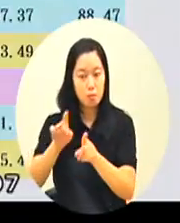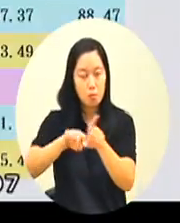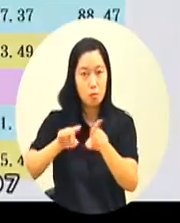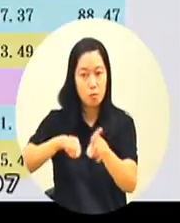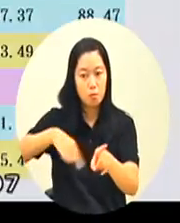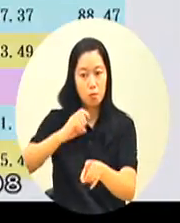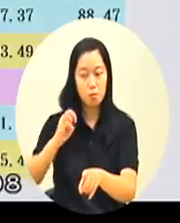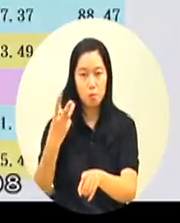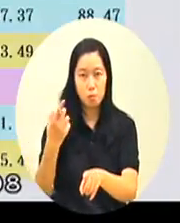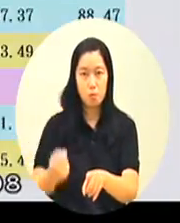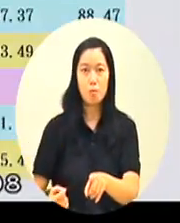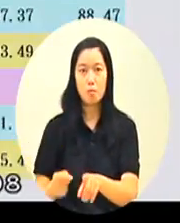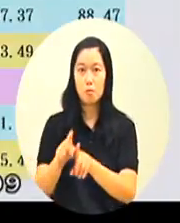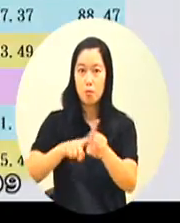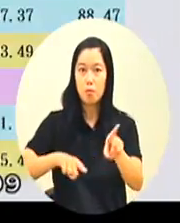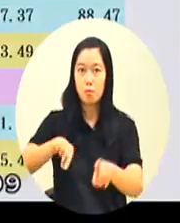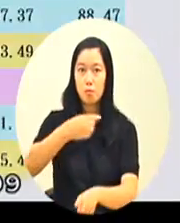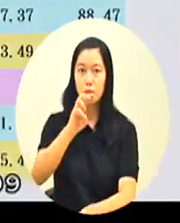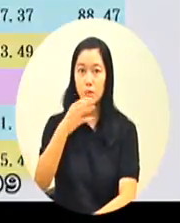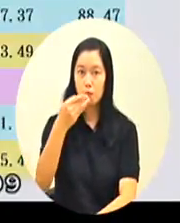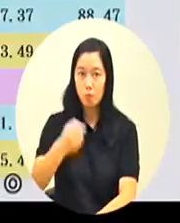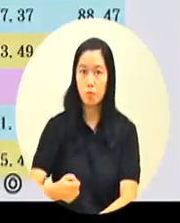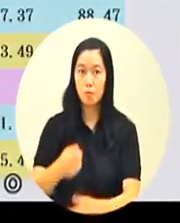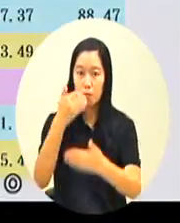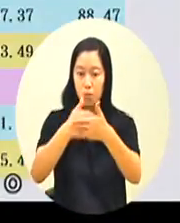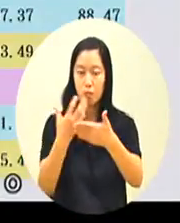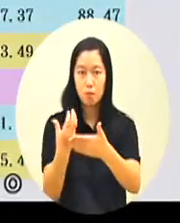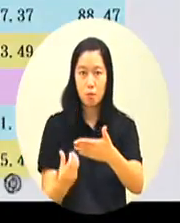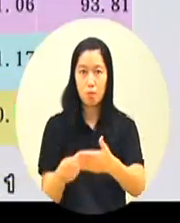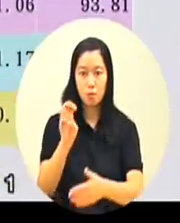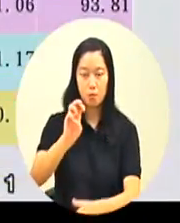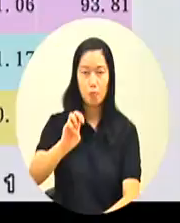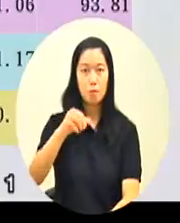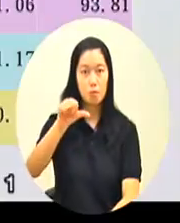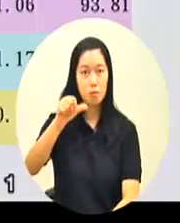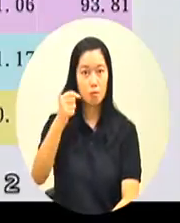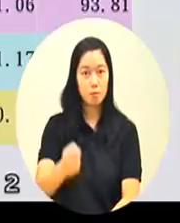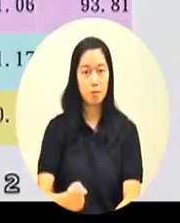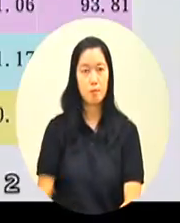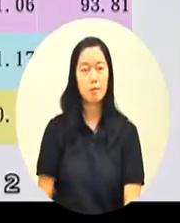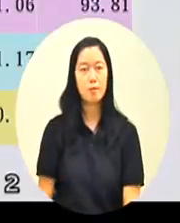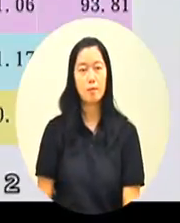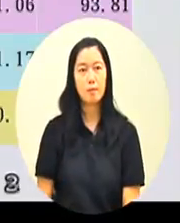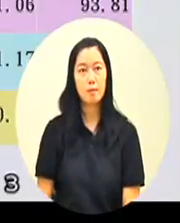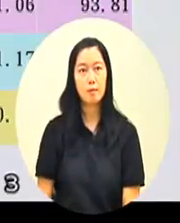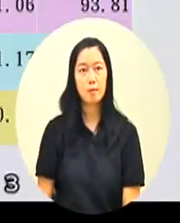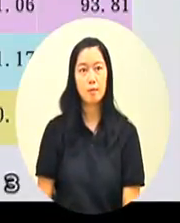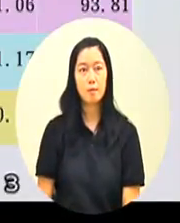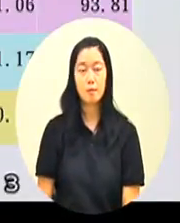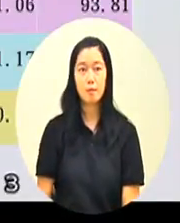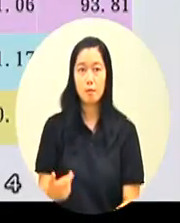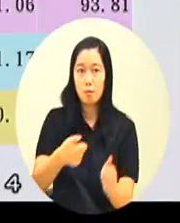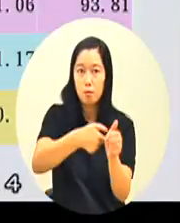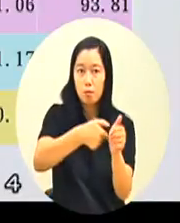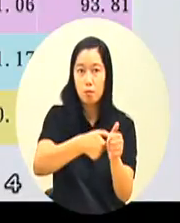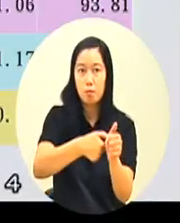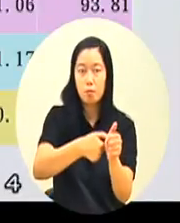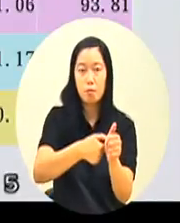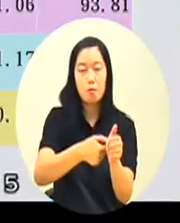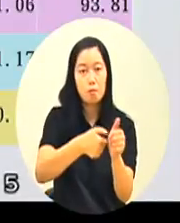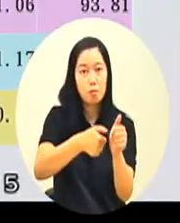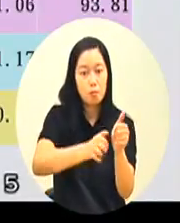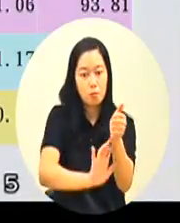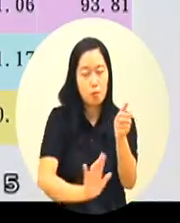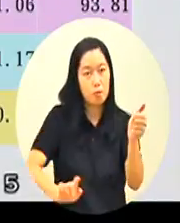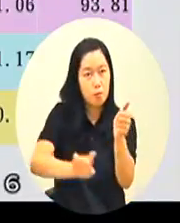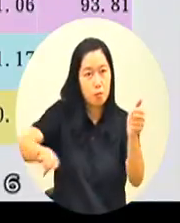分配数差短了139亿，减少了35亿。 在附属单位预算的部分，营